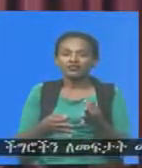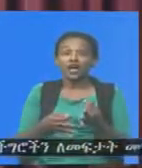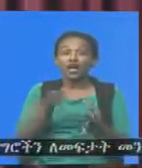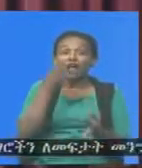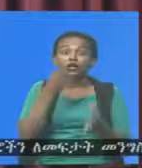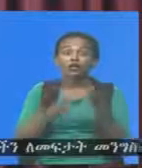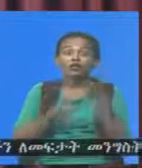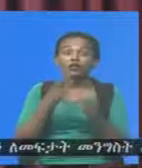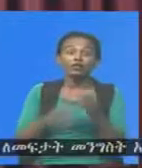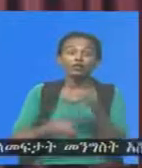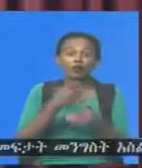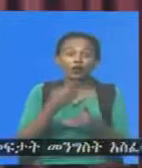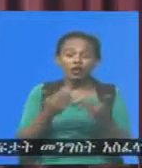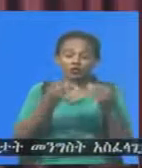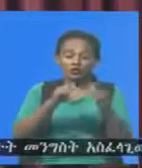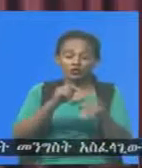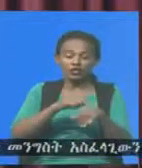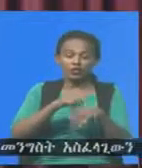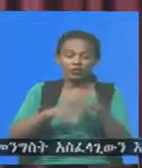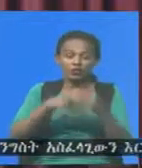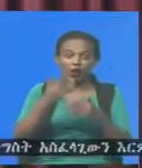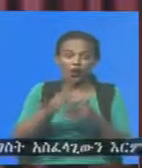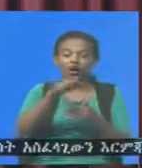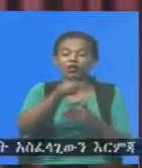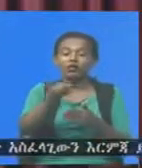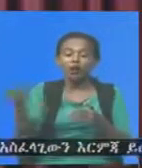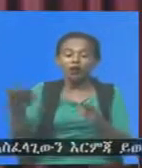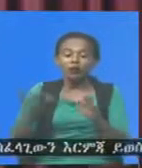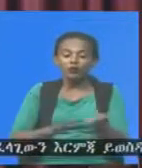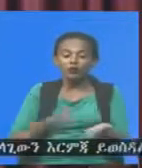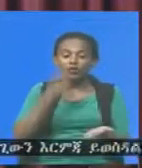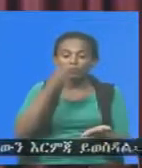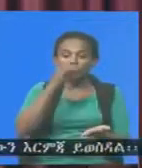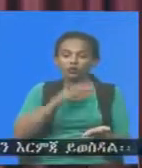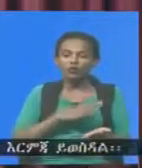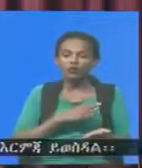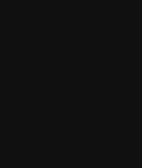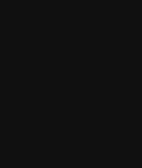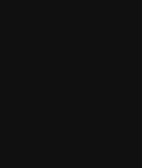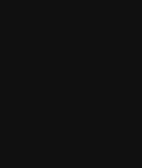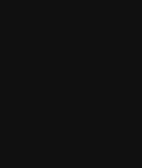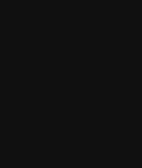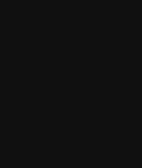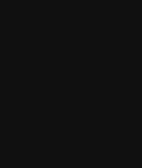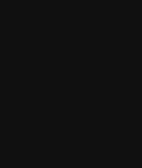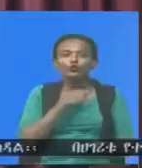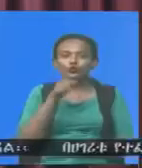ከተፈረደበት በኋላ ከተወሰነ ጊዜ በኋላ ያ ሞት የተባለ ሰውዬ መጥቶ አልሞትኩም